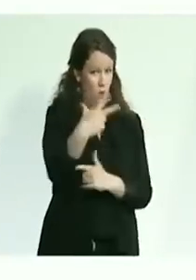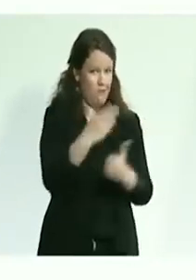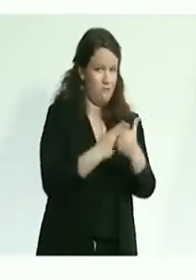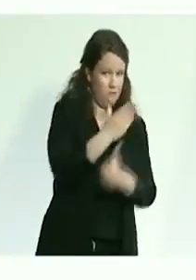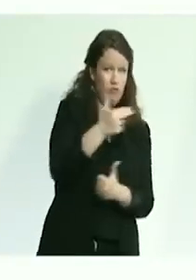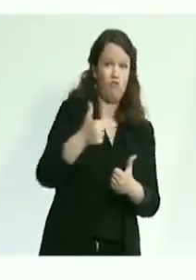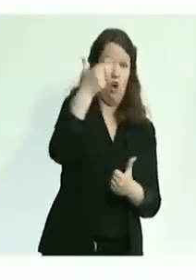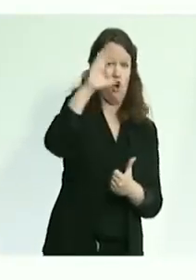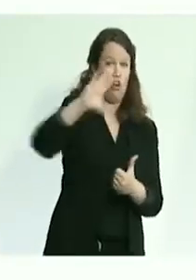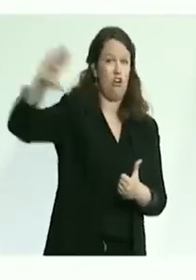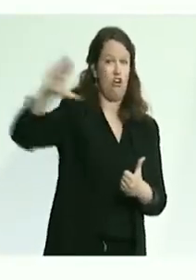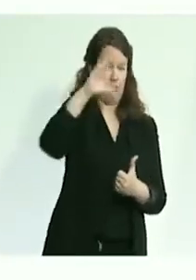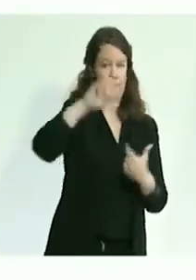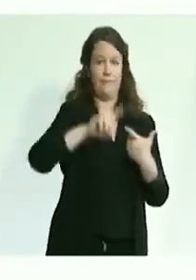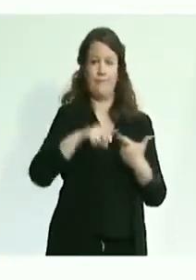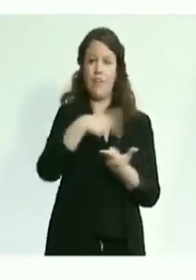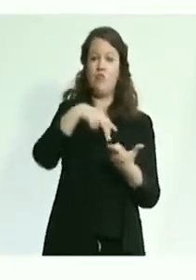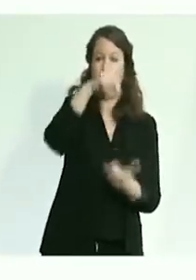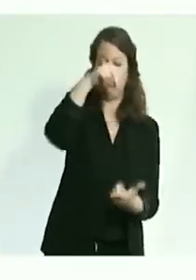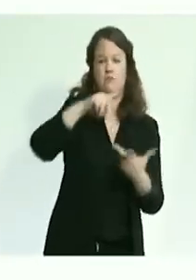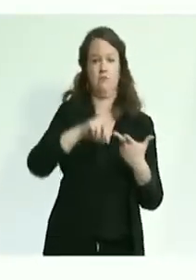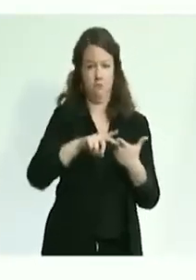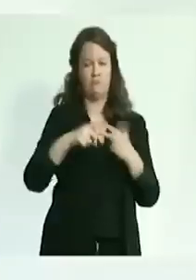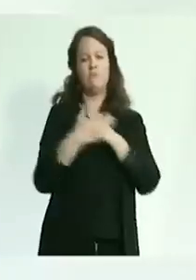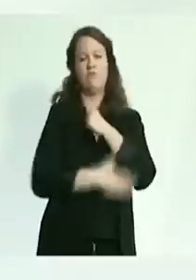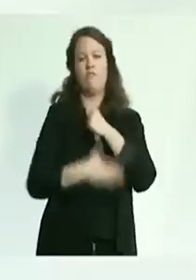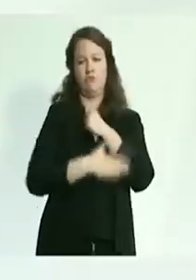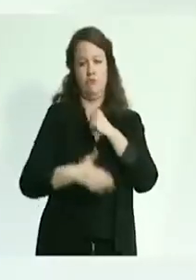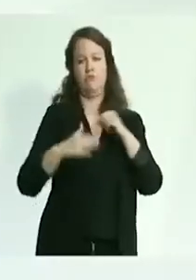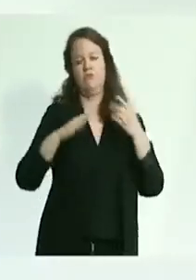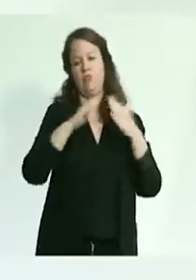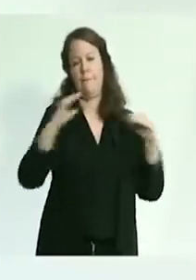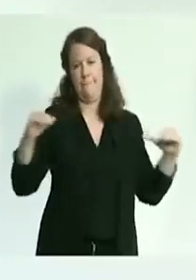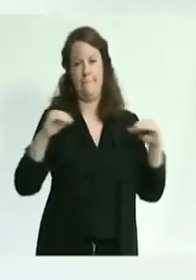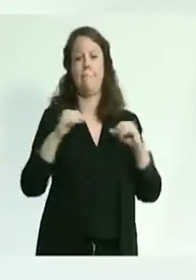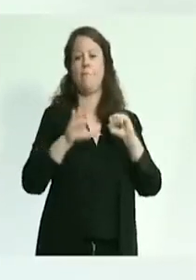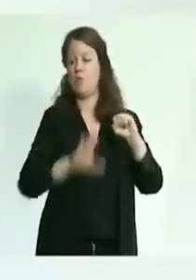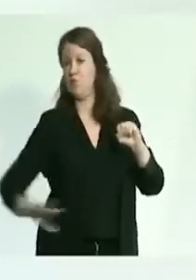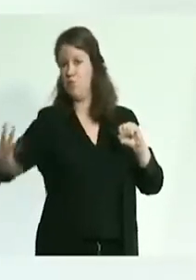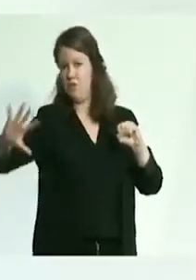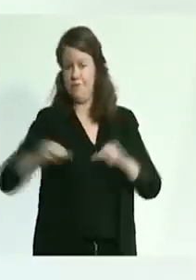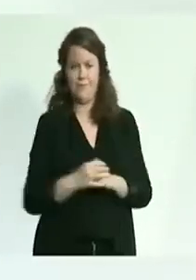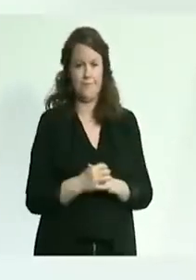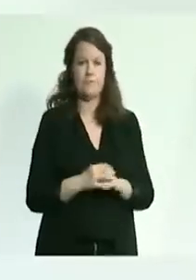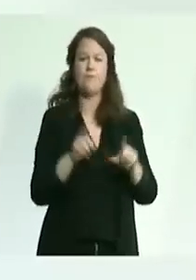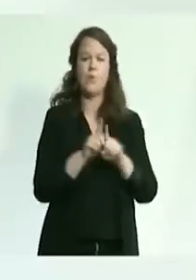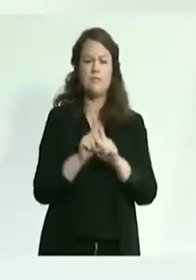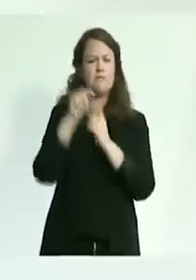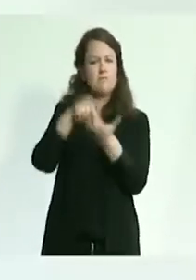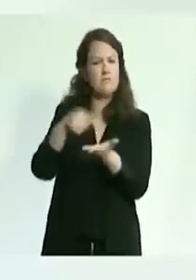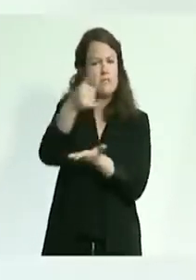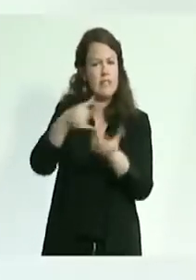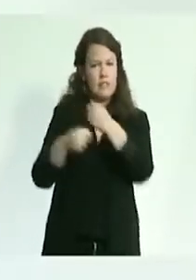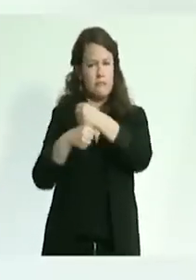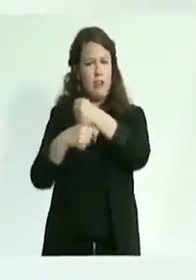et Provence-Alpes-Côte d'Azur. Je n'oublie pas bien sûr Mayotte, où un confinement généralisé est en cours depuis plusieurs semaines, qui permet